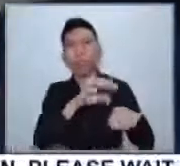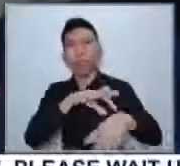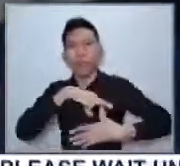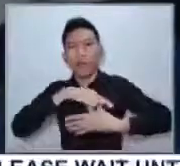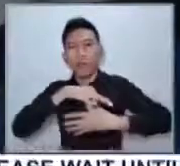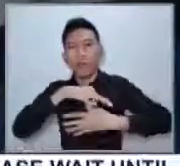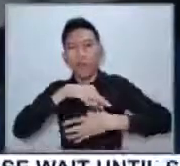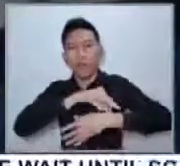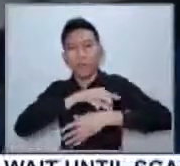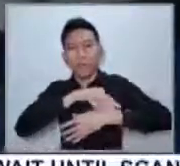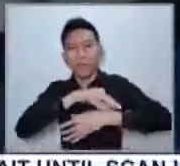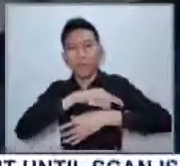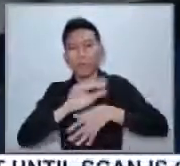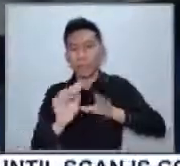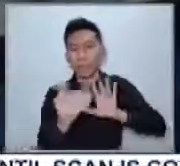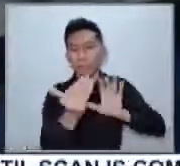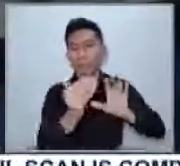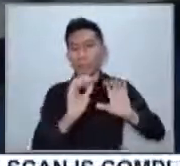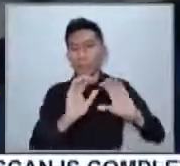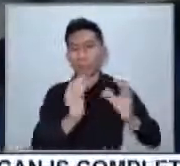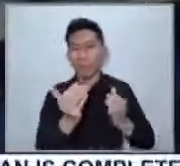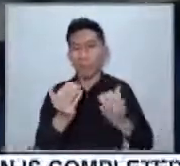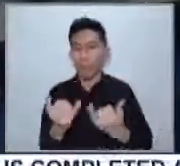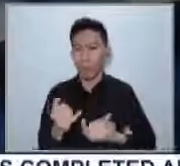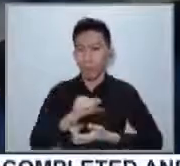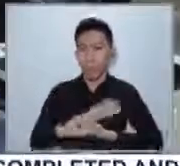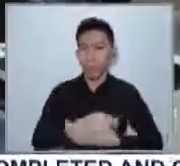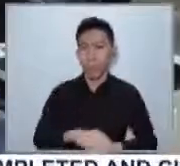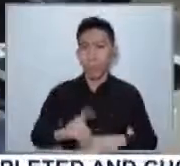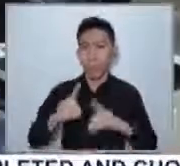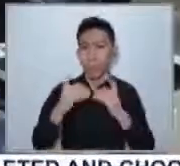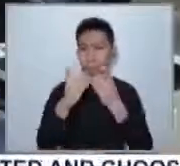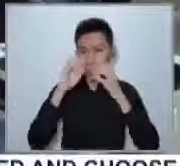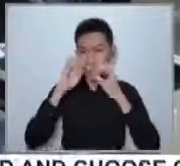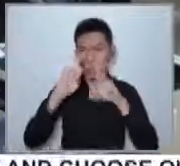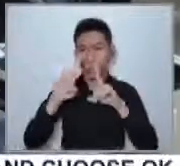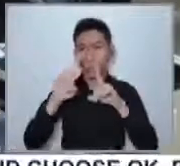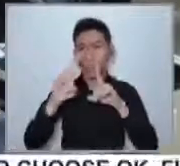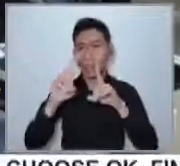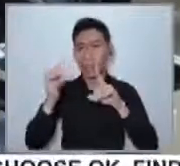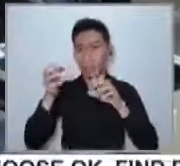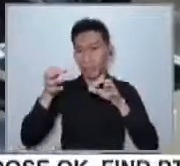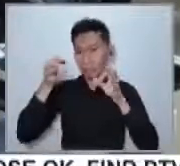ito ng pandemya. Lalo umpisa ng DepEd face-to-face classes sa November 15.